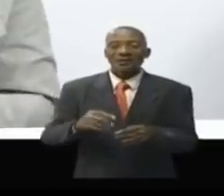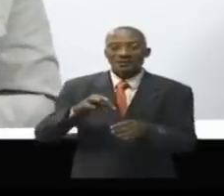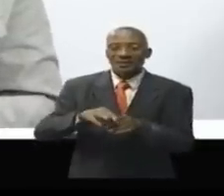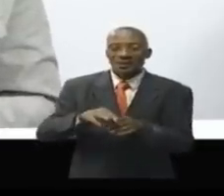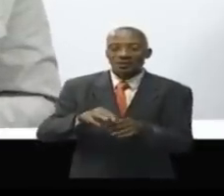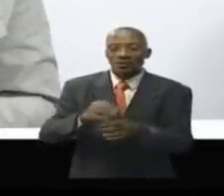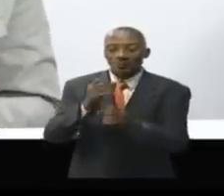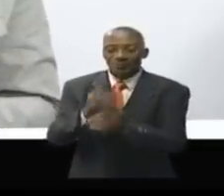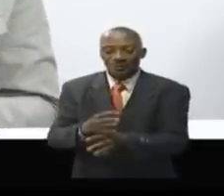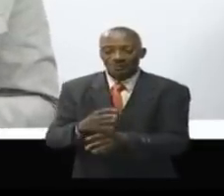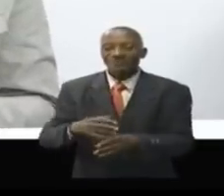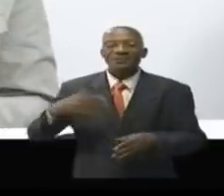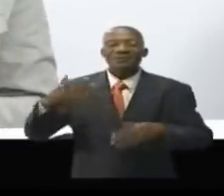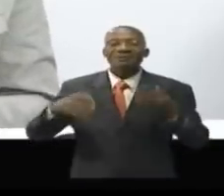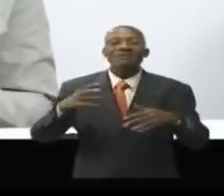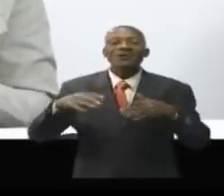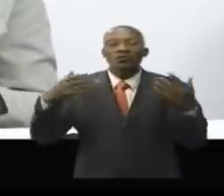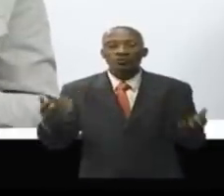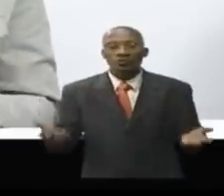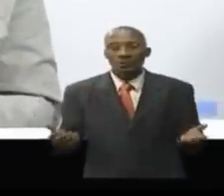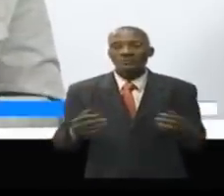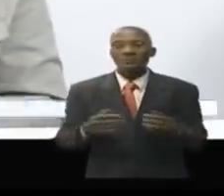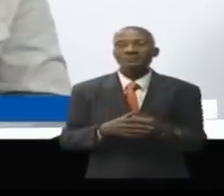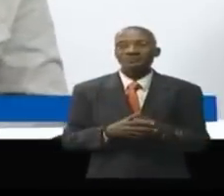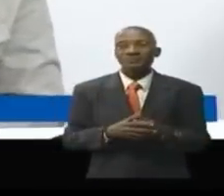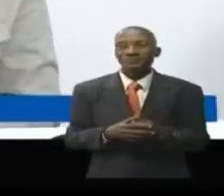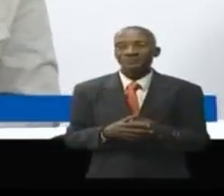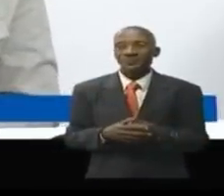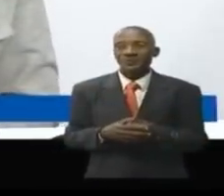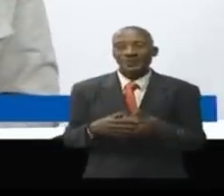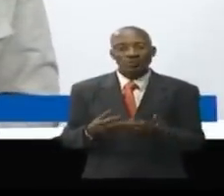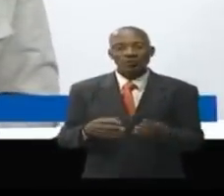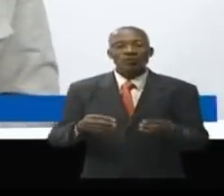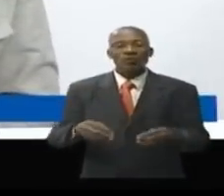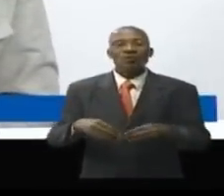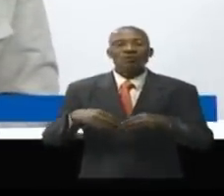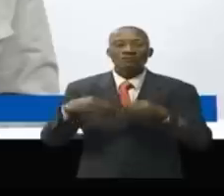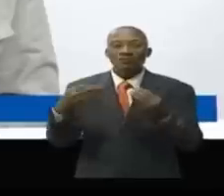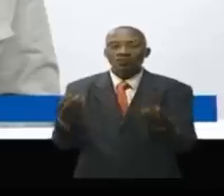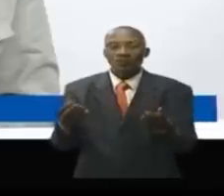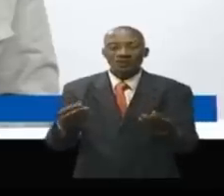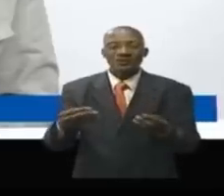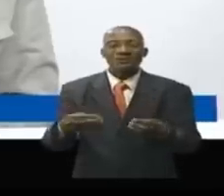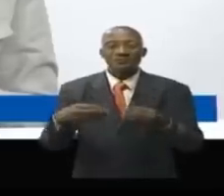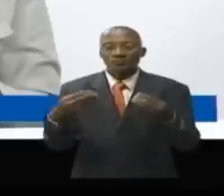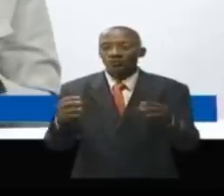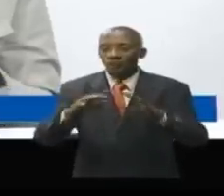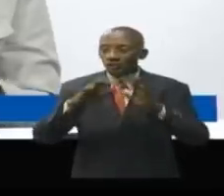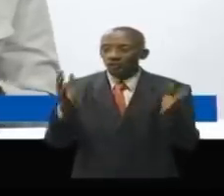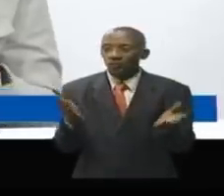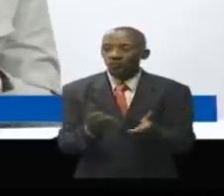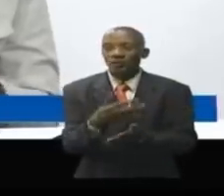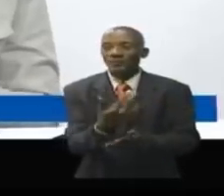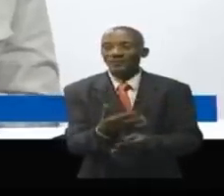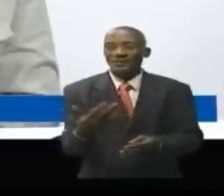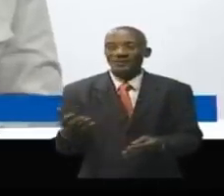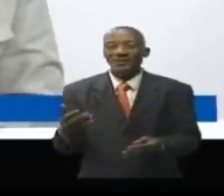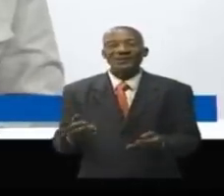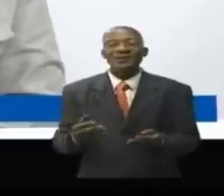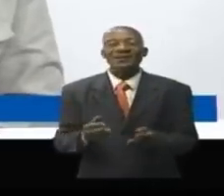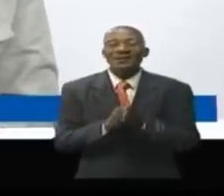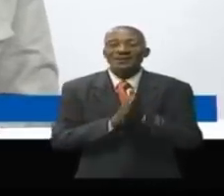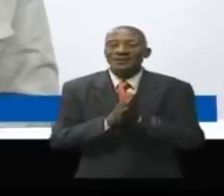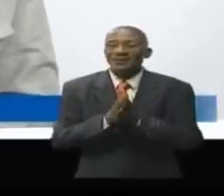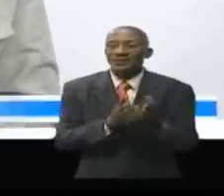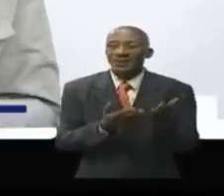soulever des cas pratiques et vous allez avoir des débats entre vous. Et de telle sorte que lorsque quelqu'un doit être en face d'un juriste,